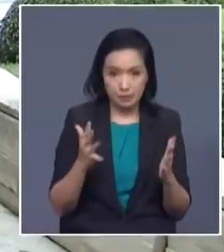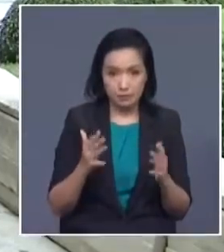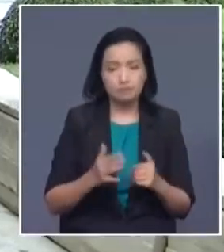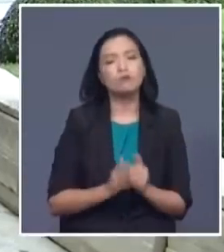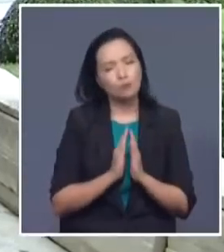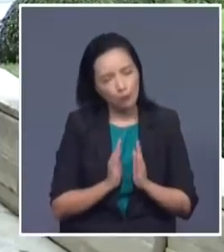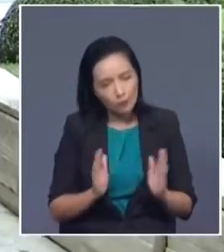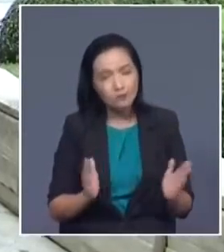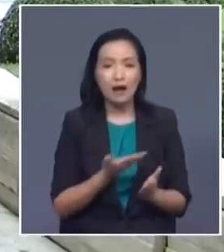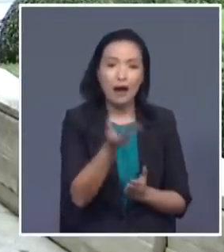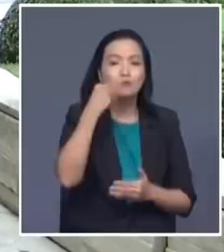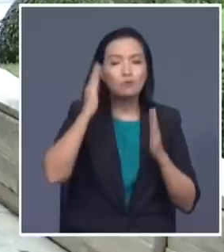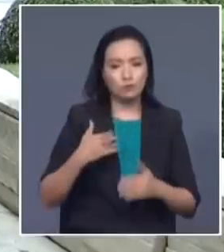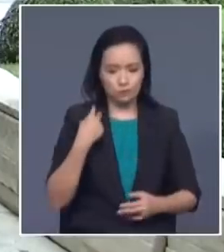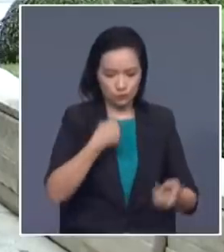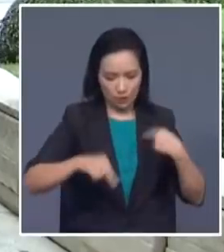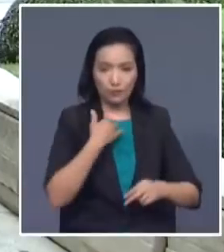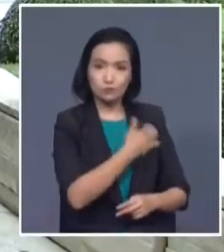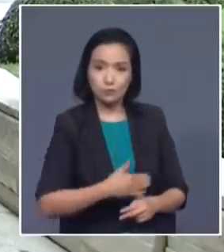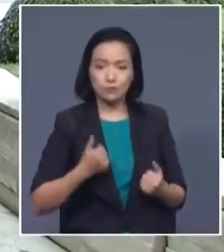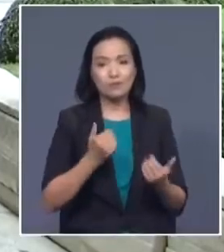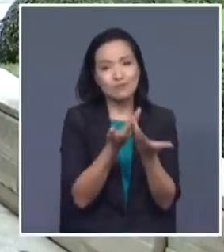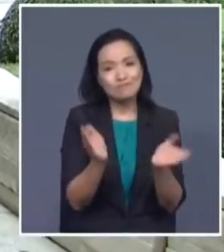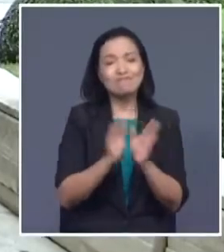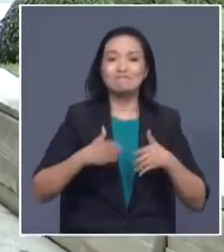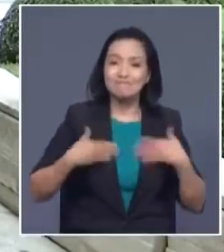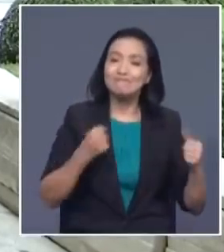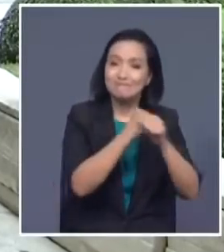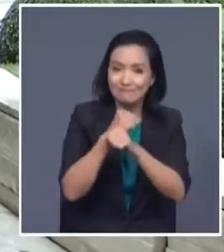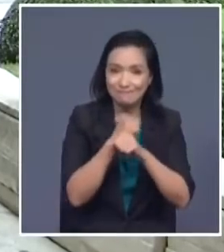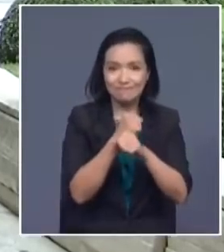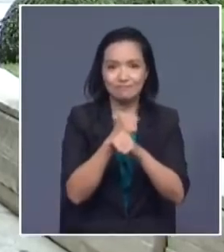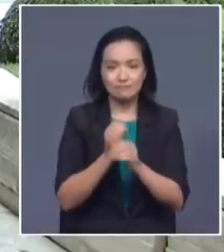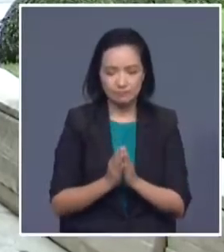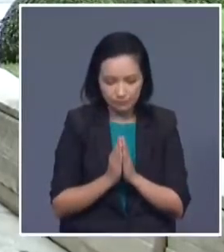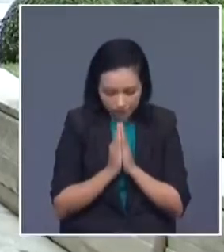ขอบคุณครับขอให้ทุกคนรักษาสุขภาพและทุกครอบครัวมีความสุขปลอดภัยนะครับสวัสดีครับ